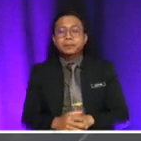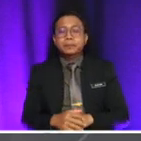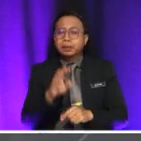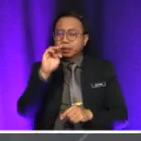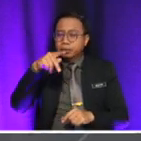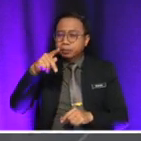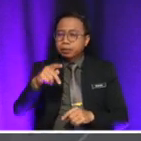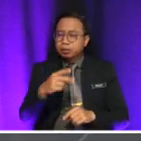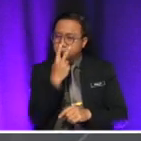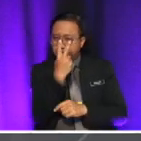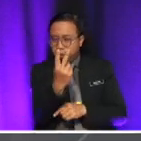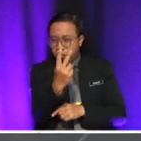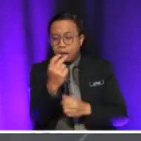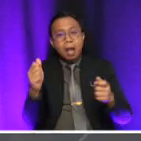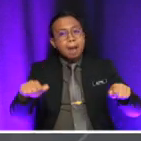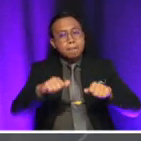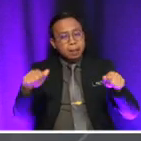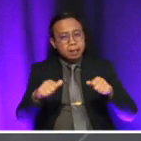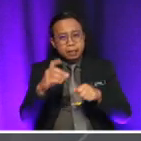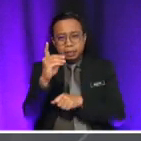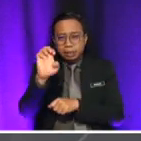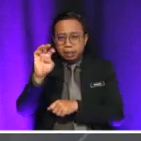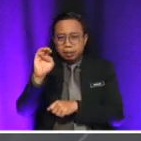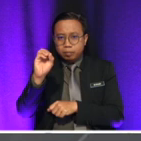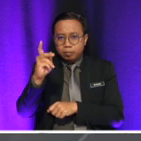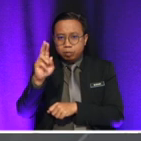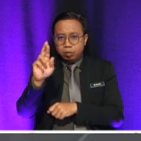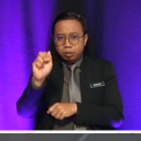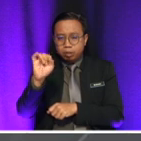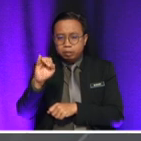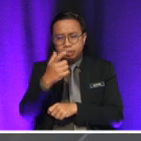menyaksikan amalan demokrasi di negara kita